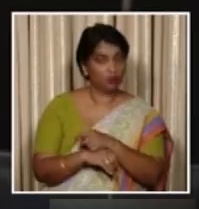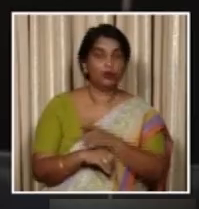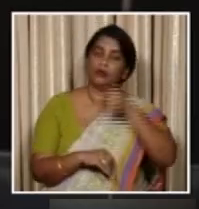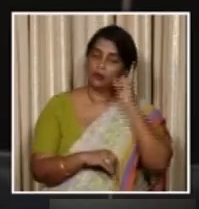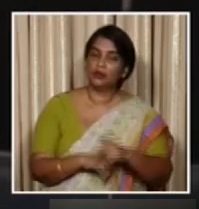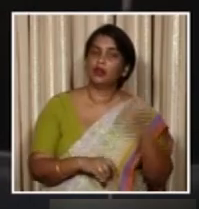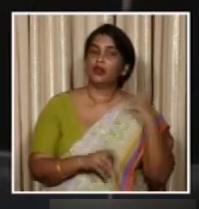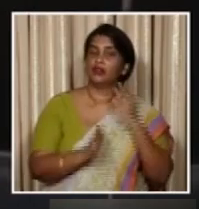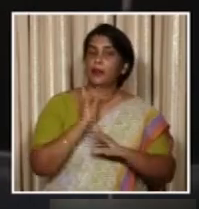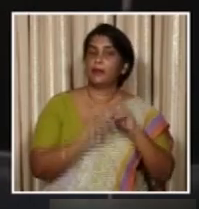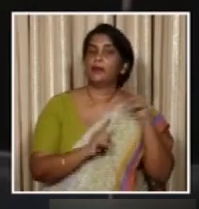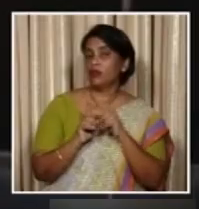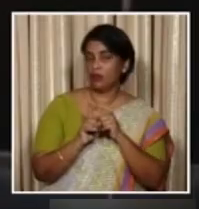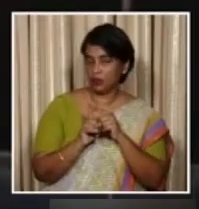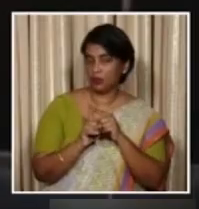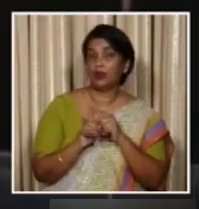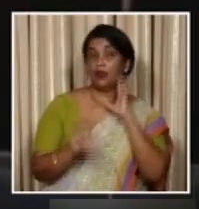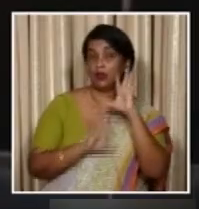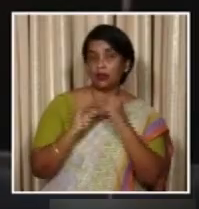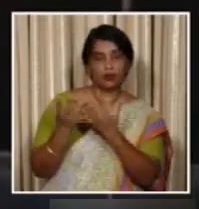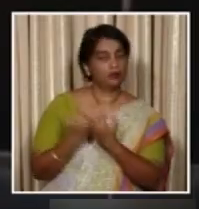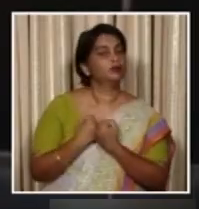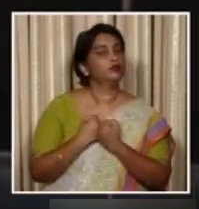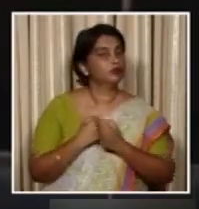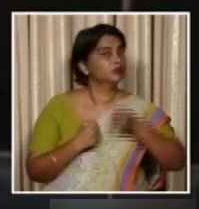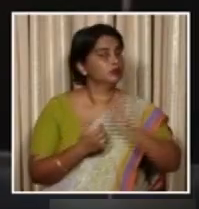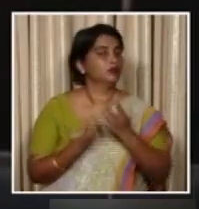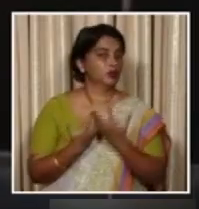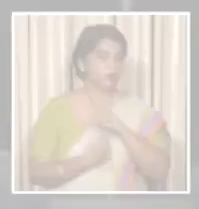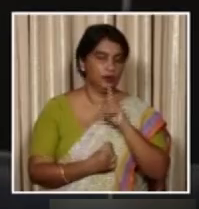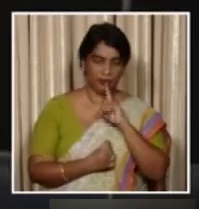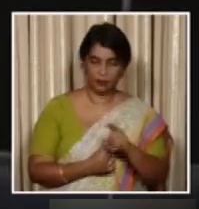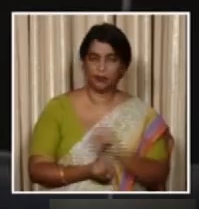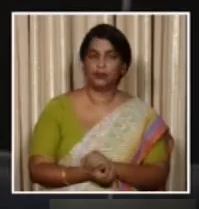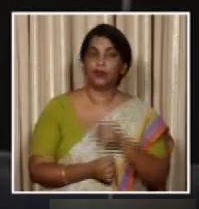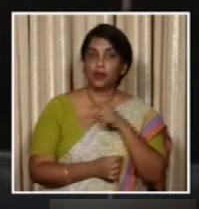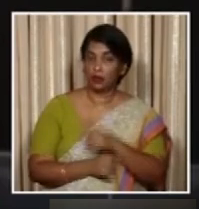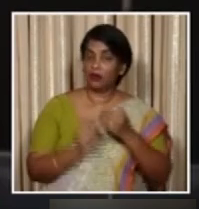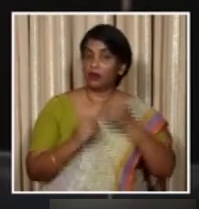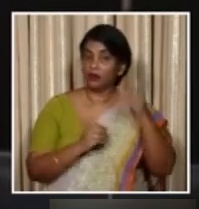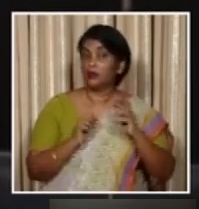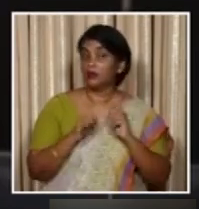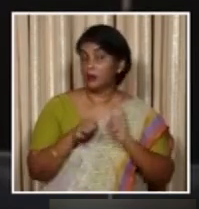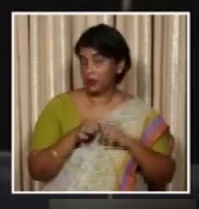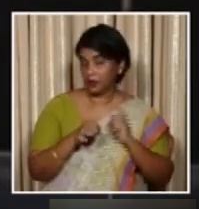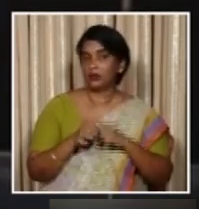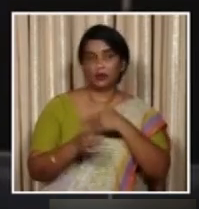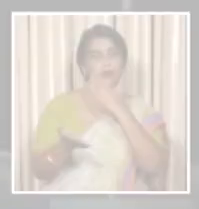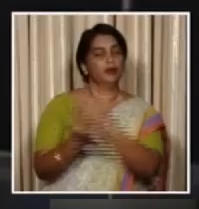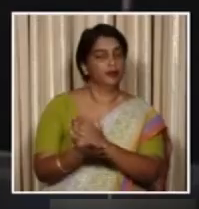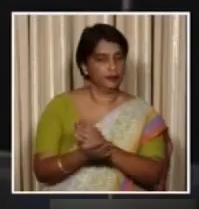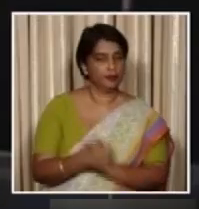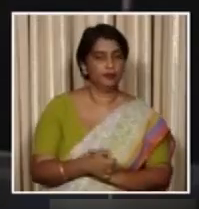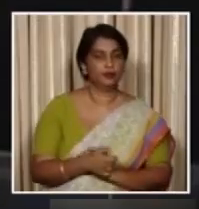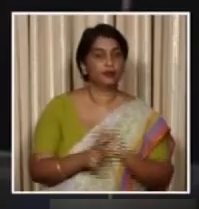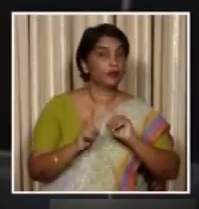අනිවාර්යෙන් ආරක්ෂක අමාත්‍යාංශයෙන් මේ පිළිබඳව තොරතුරු ලබාගෙන එකගතාවේ ලබා ගන්න ඕනේ කියන කාරණේ. මින්මතුරට යන ප්‍රශ්නේ එතන නවත්තලා